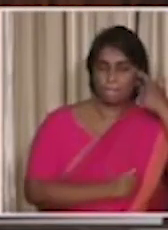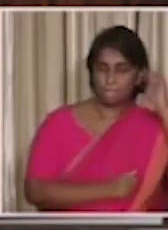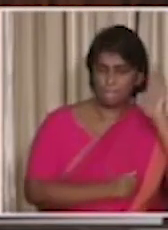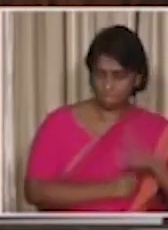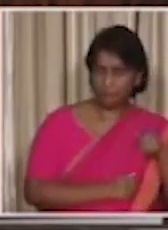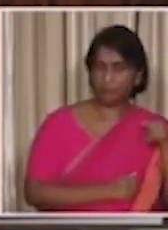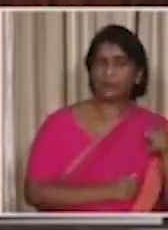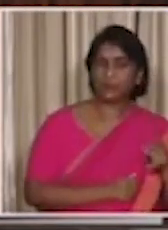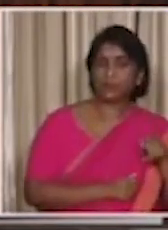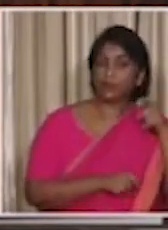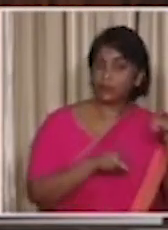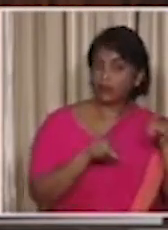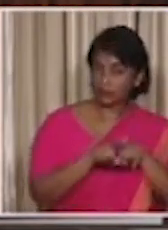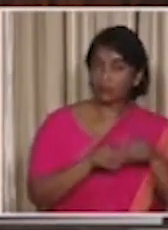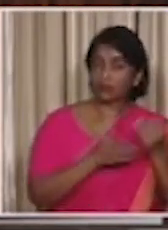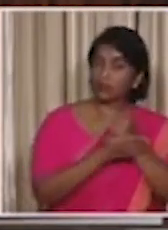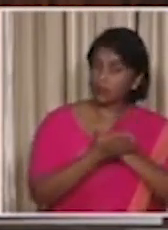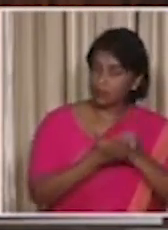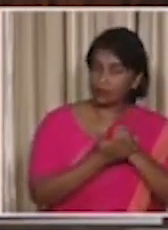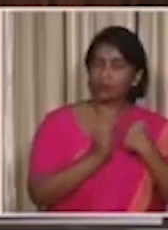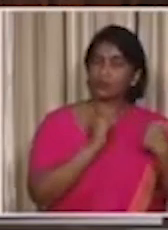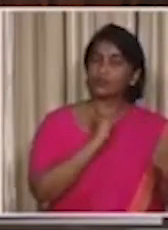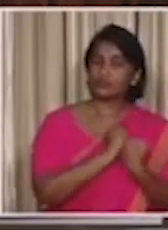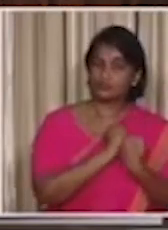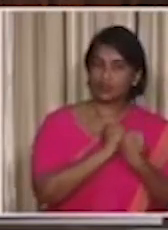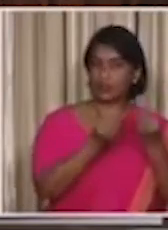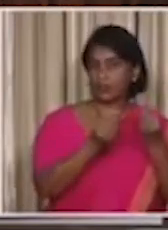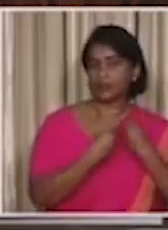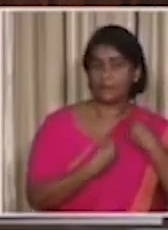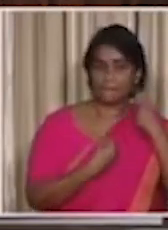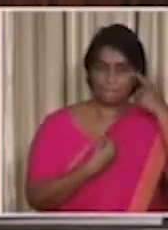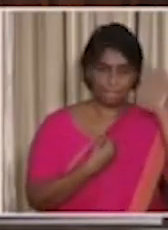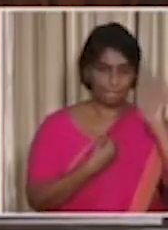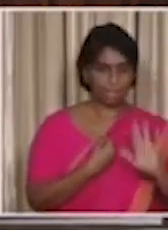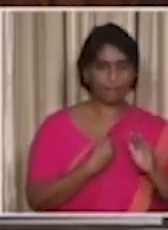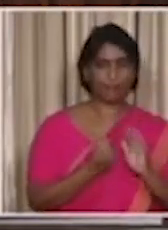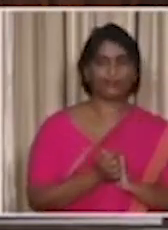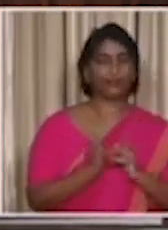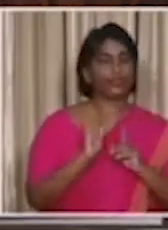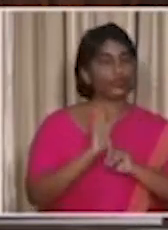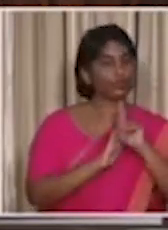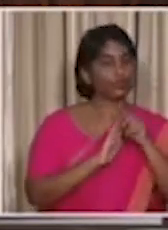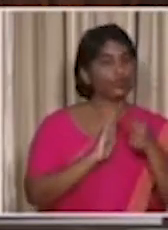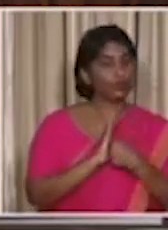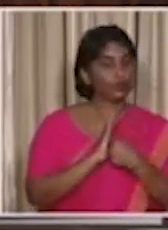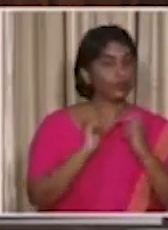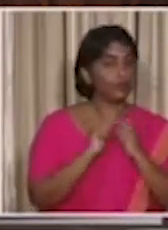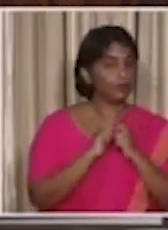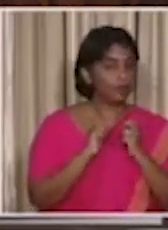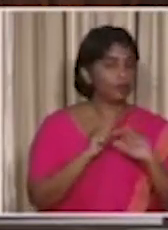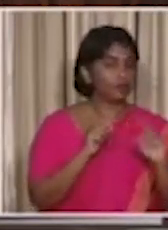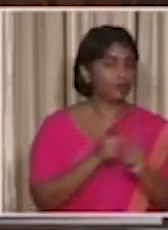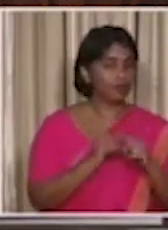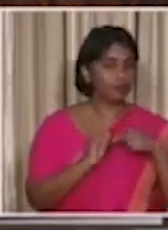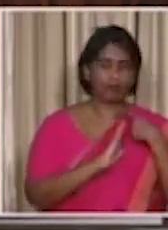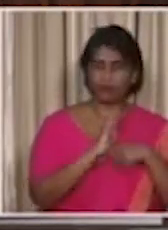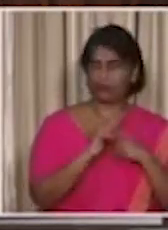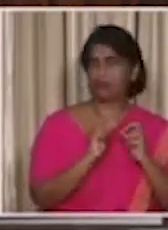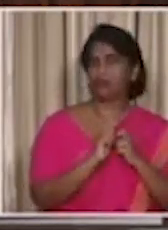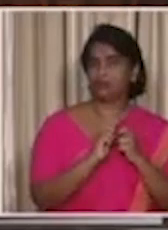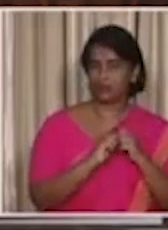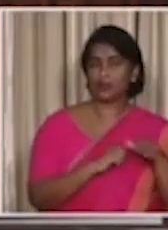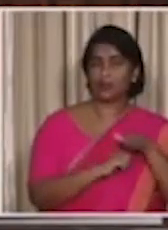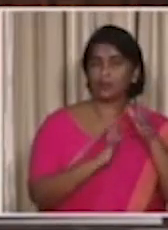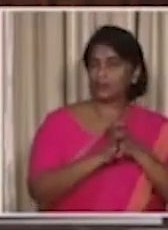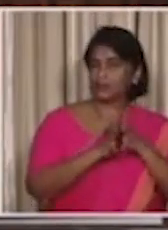වෙනවා. ඒ සඳහා ඔබ සැමගේම සහය අපි බලාපොරොත්තු වෙනවා. උතුරු නැගෙනහිර ගැටුම මුළු රටටම බලපෑවා.